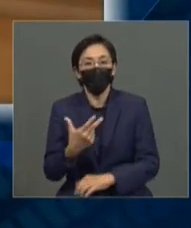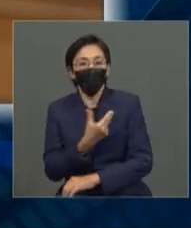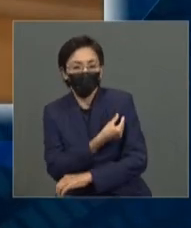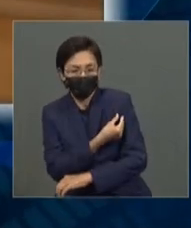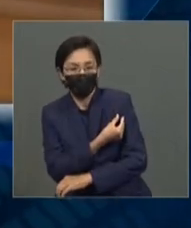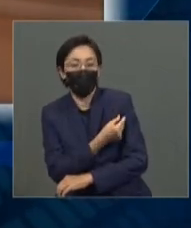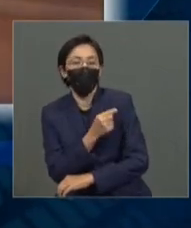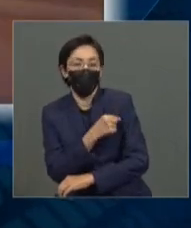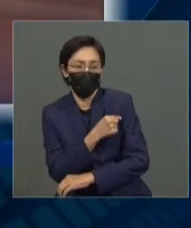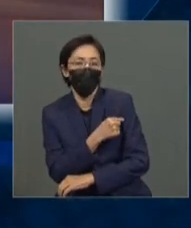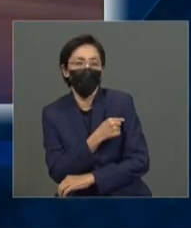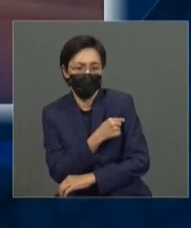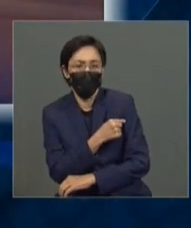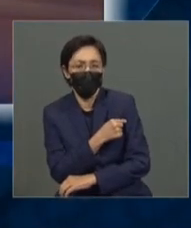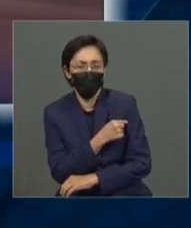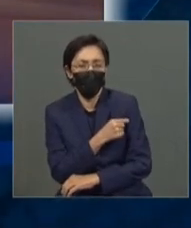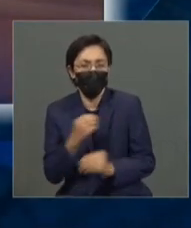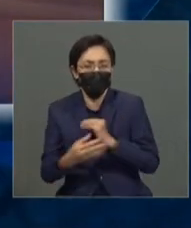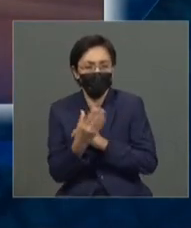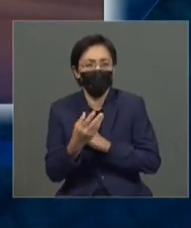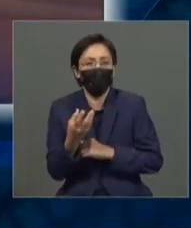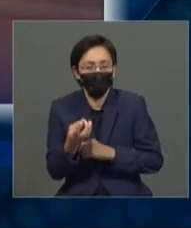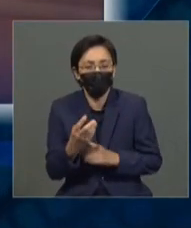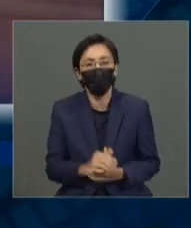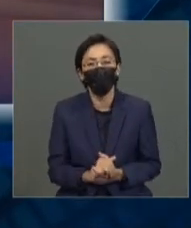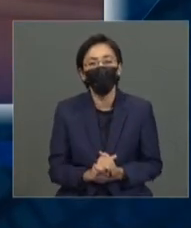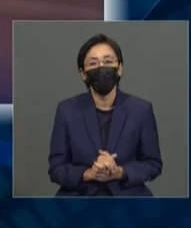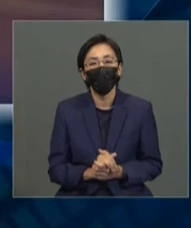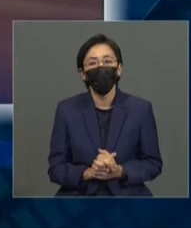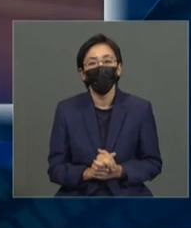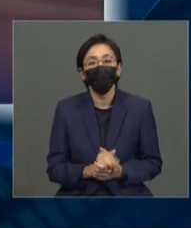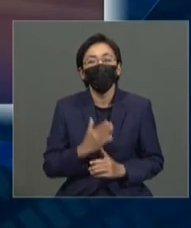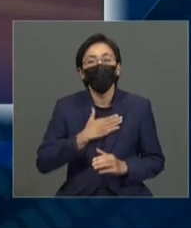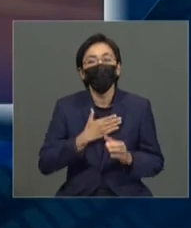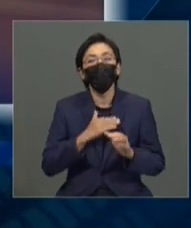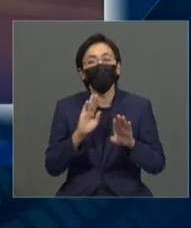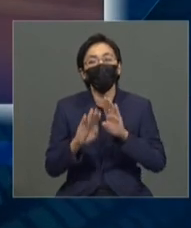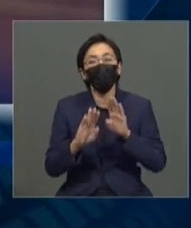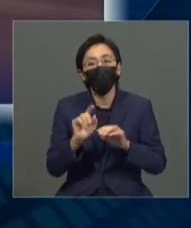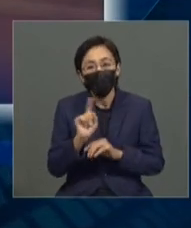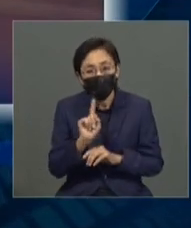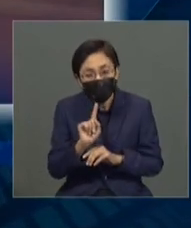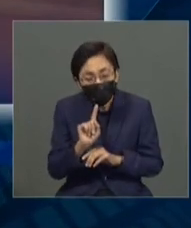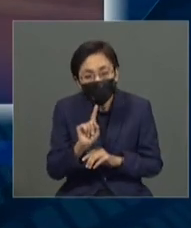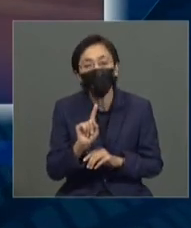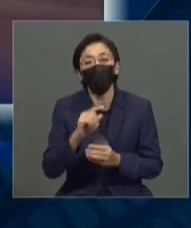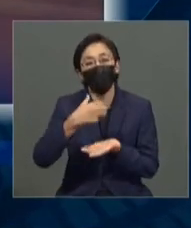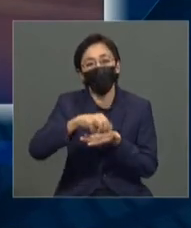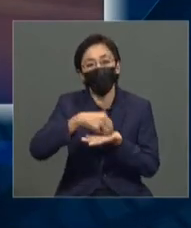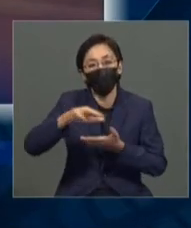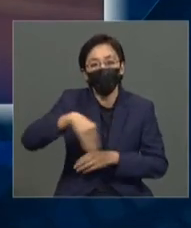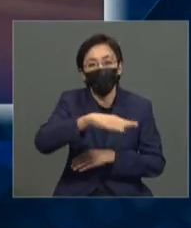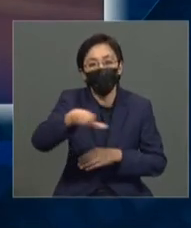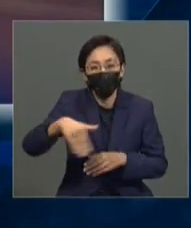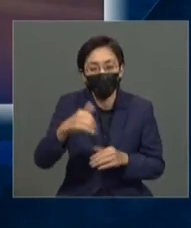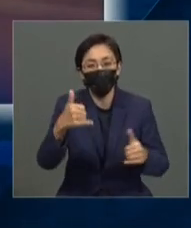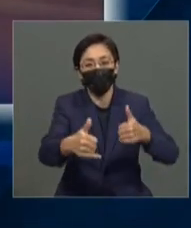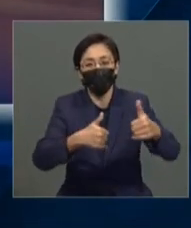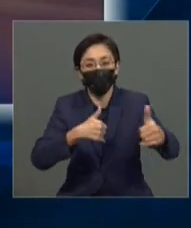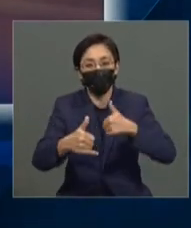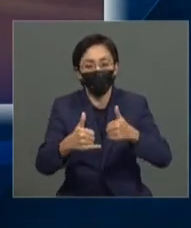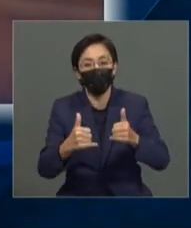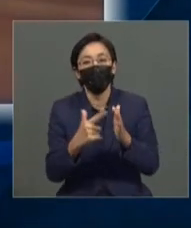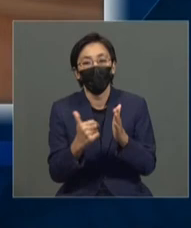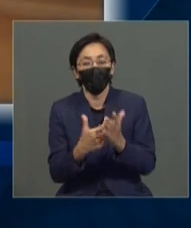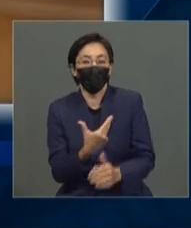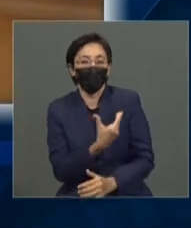ซีนด้วยซ้ำเราจึงกำหนดให้ทุกคนนะครับขอให้มาฉีดวัคซีนแล้วก็การฉีดวัคซีนเราก็มีม